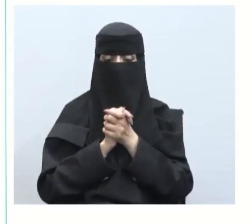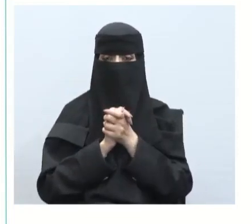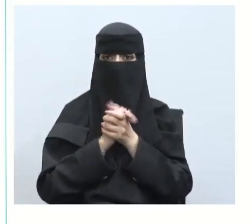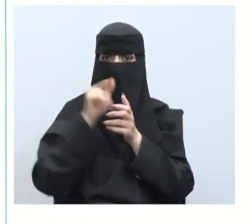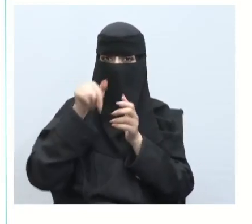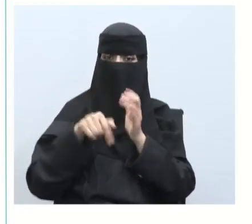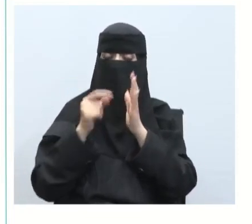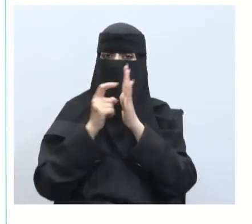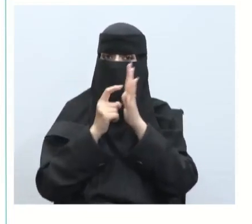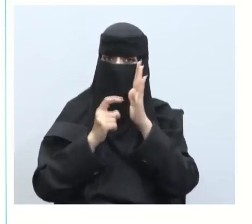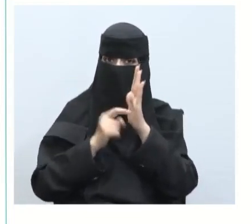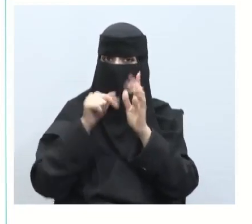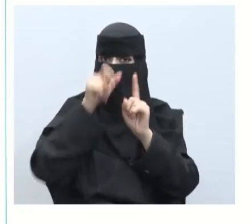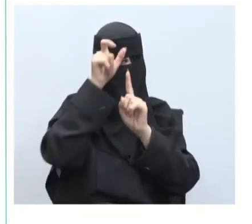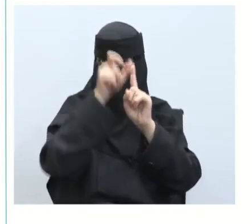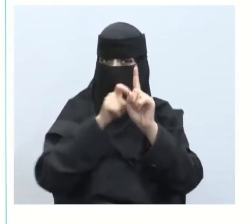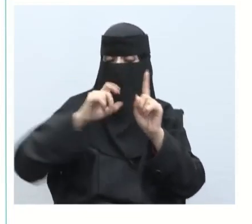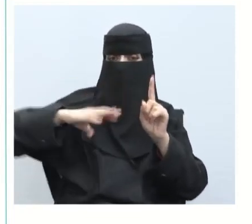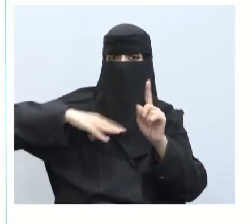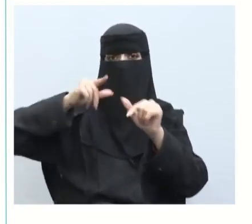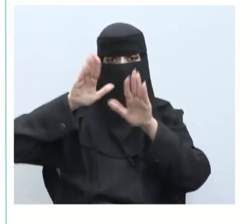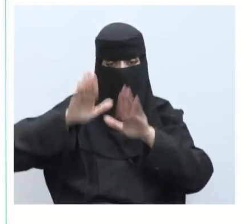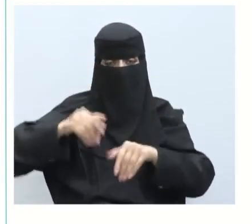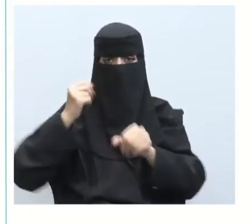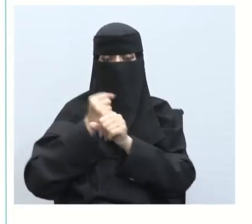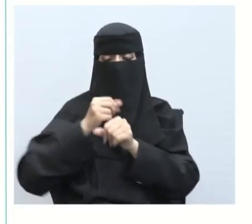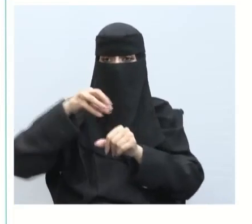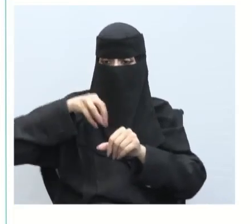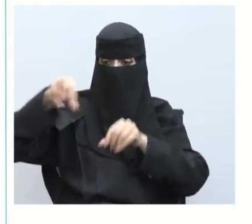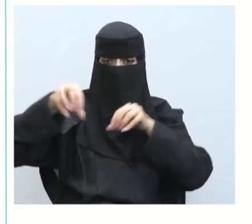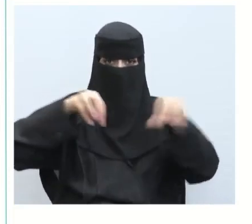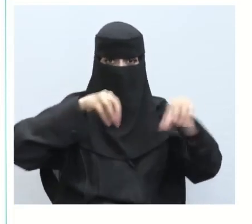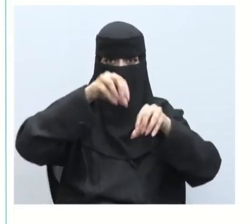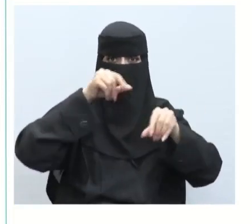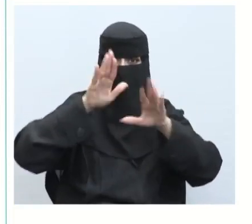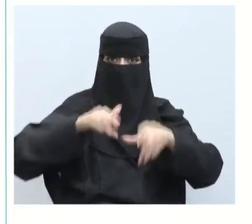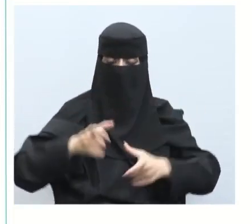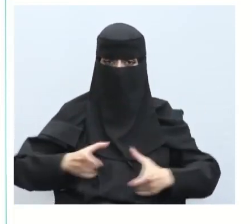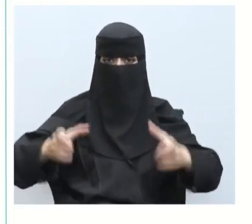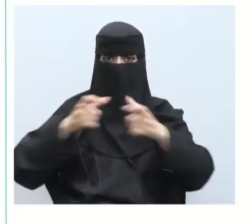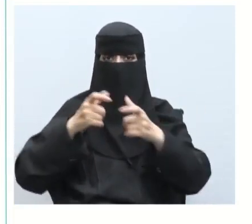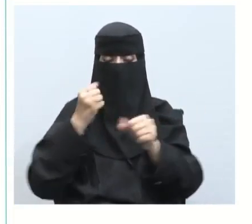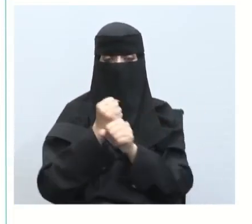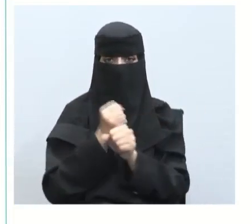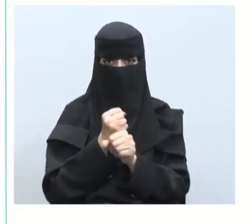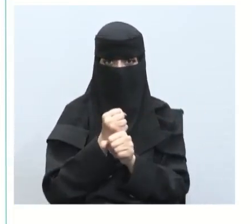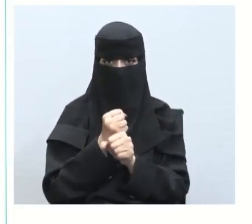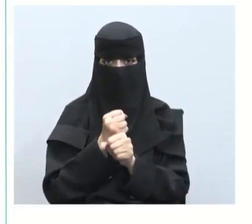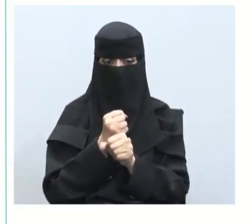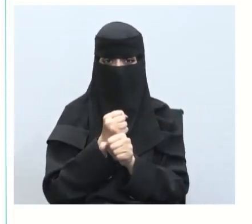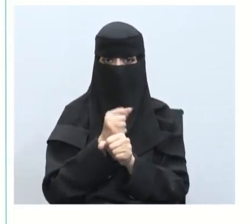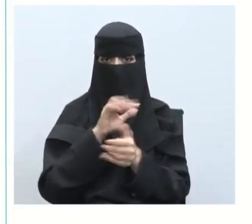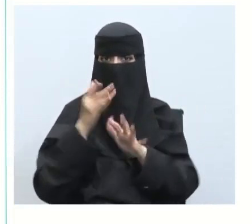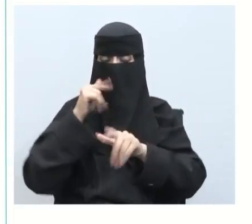اطار التنظيم ايضا المدير له دور يوزع او يتوزع الموظفين ضمن فريق عمل